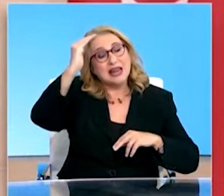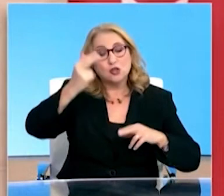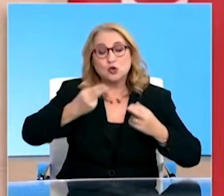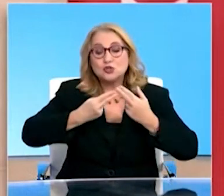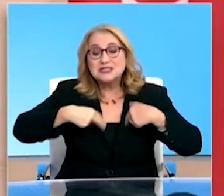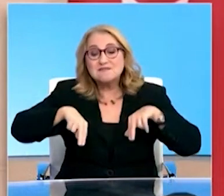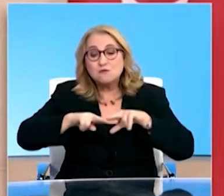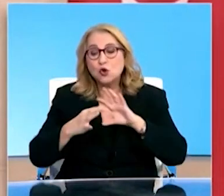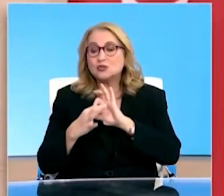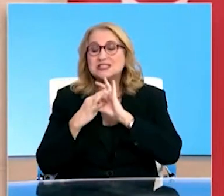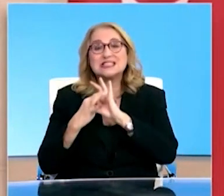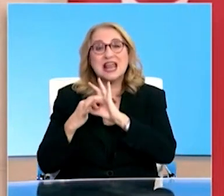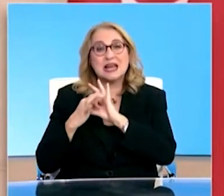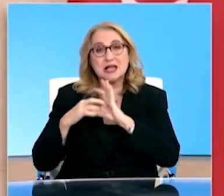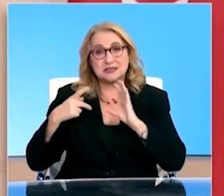Συνεργασίας.